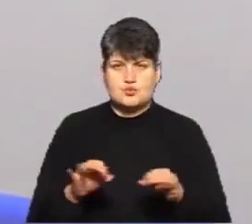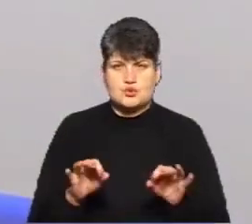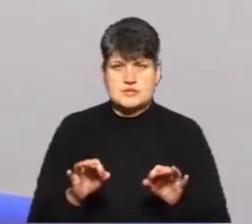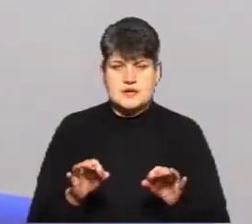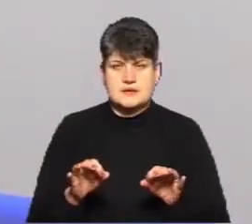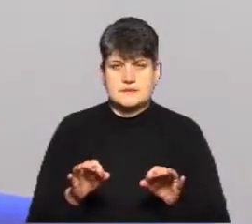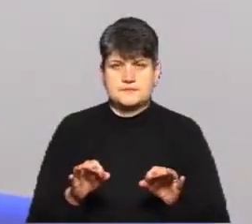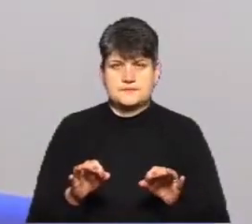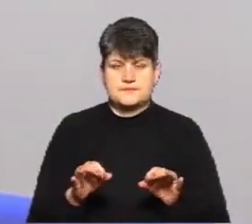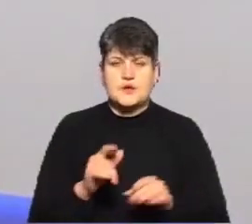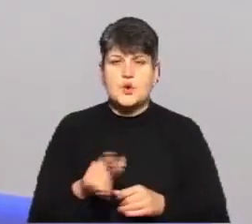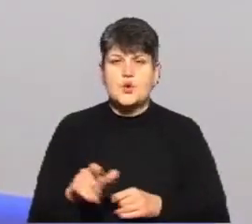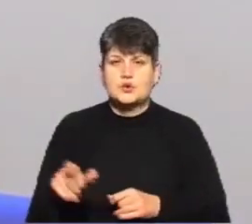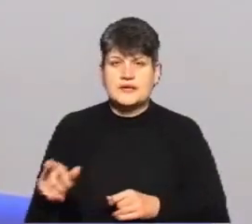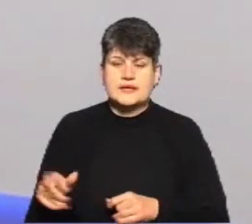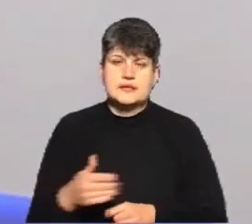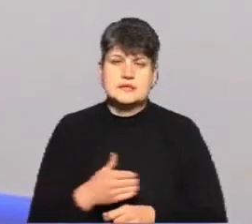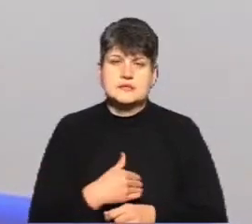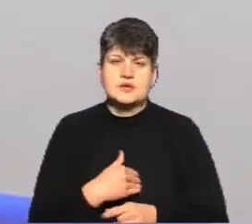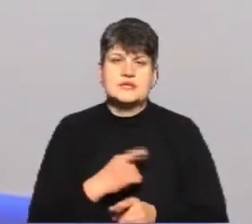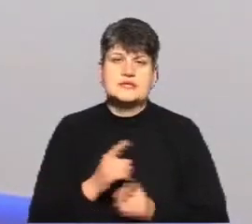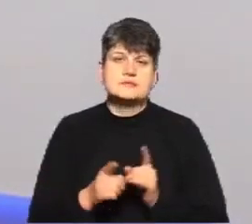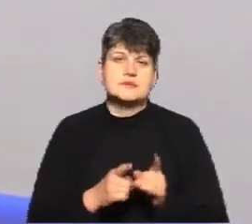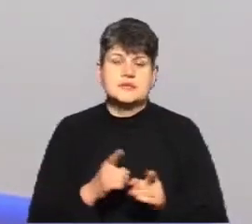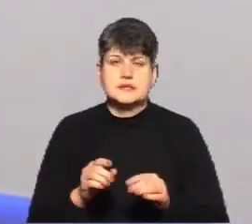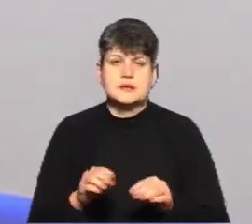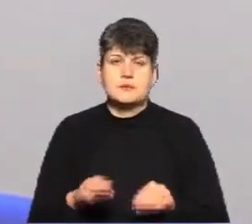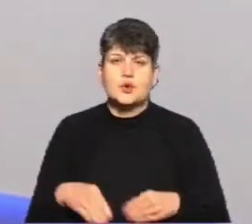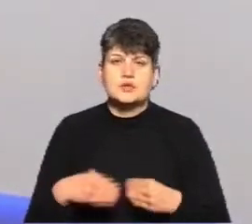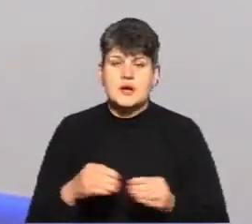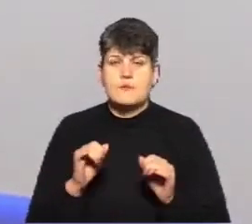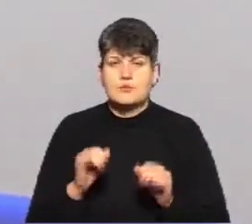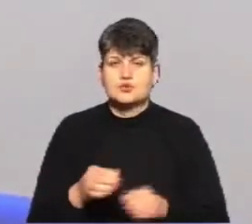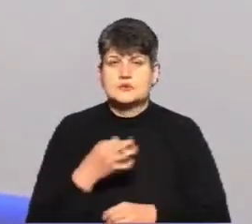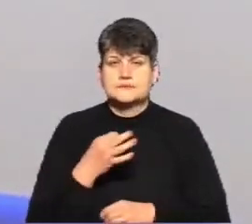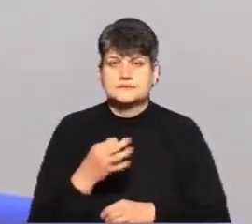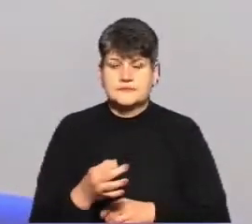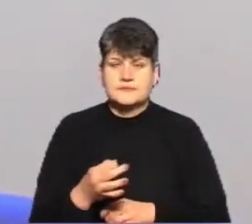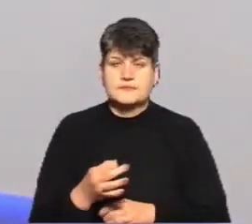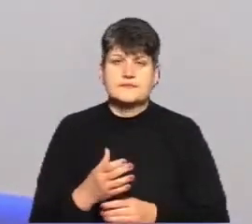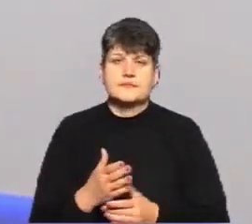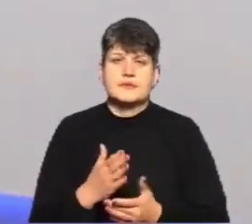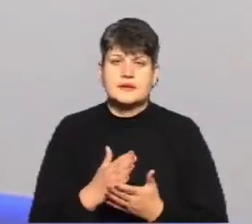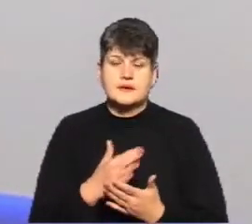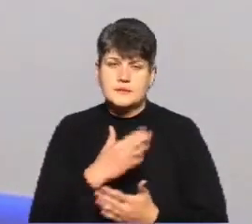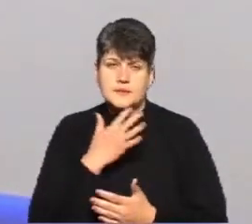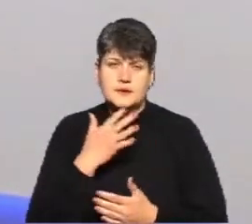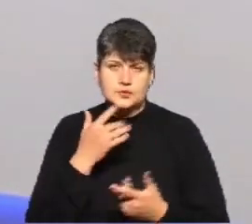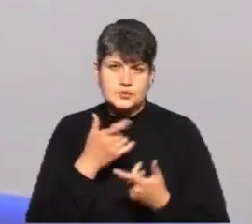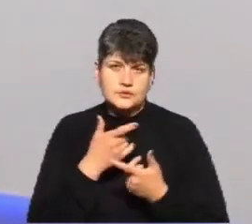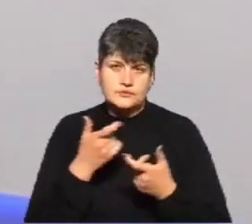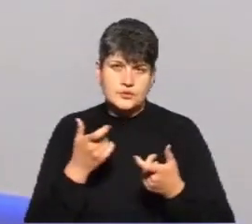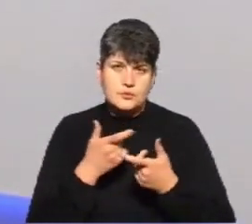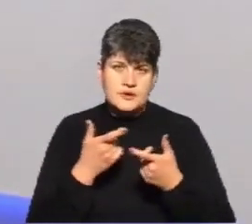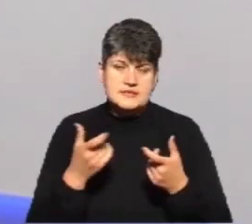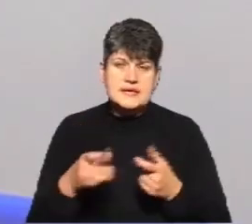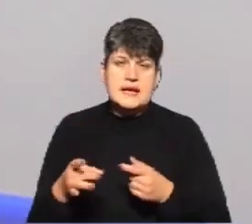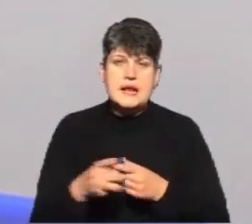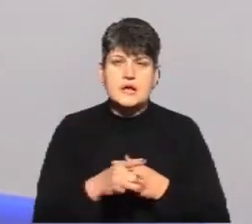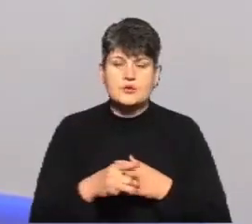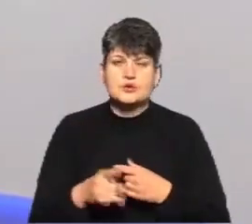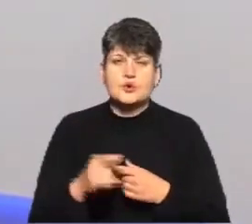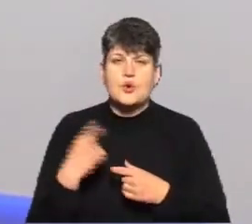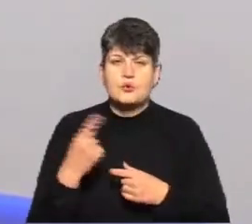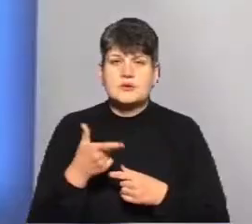людей, які захотіли змінити постачальника, можу зацитувати. Надходить багато інформації з регіонів, що облгази перешкоджають